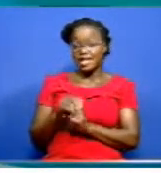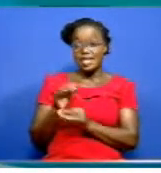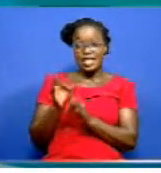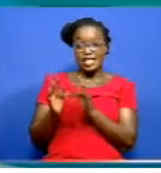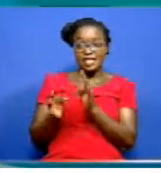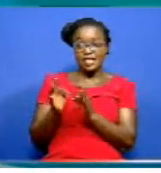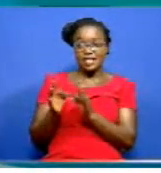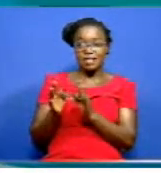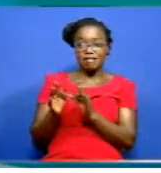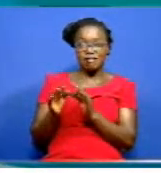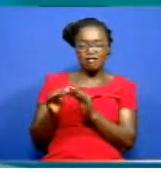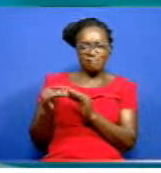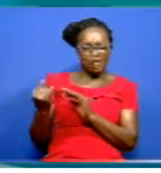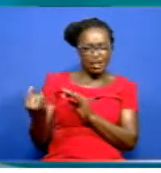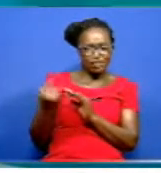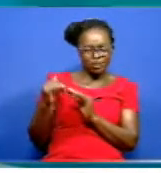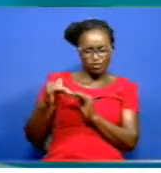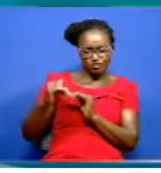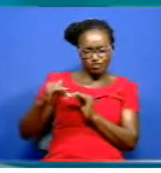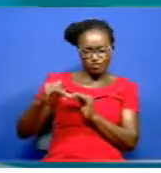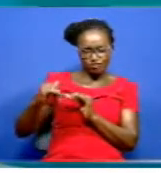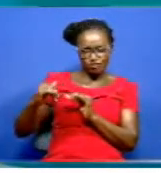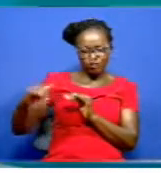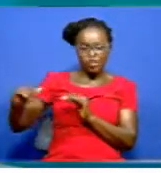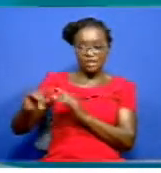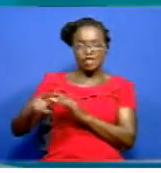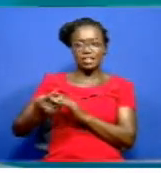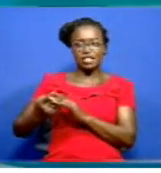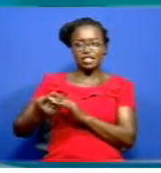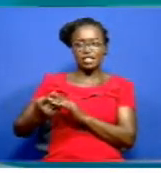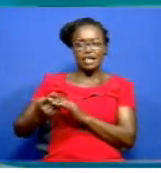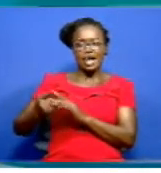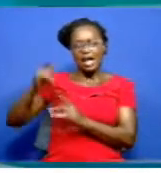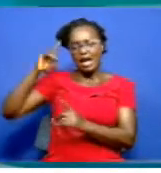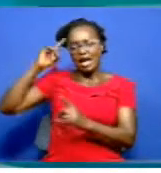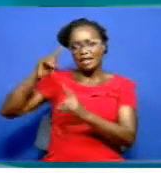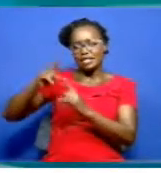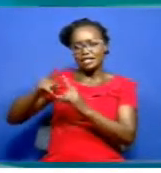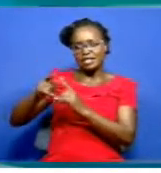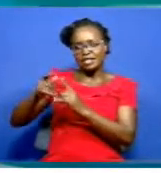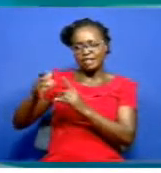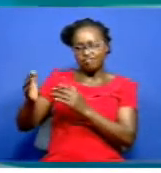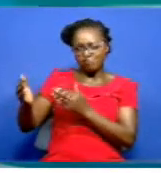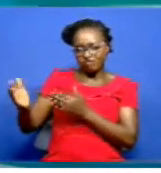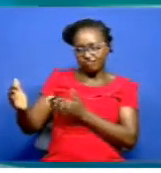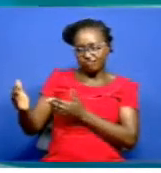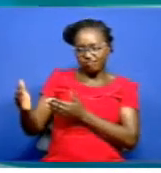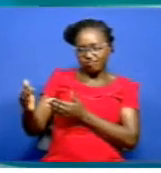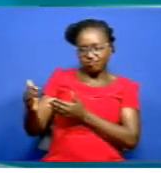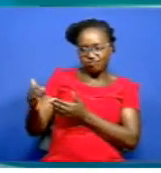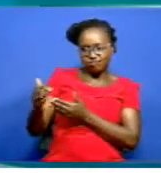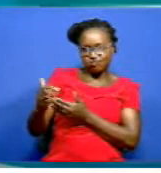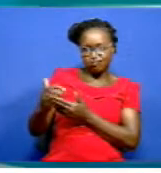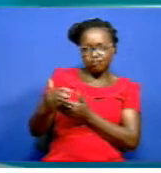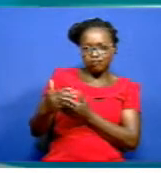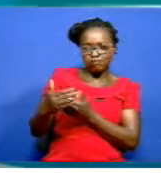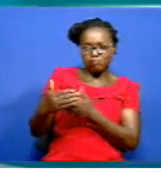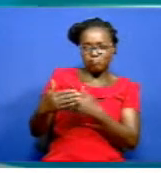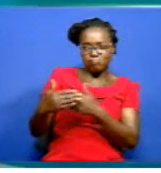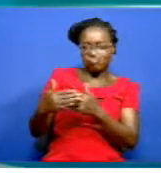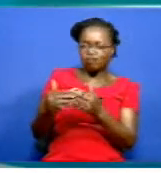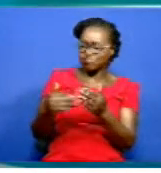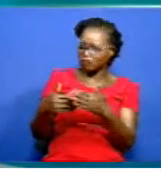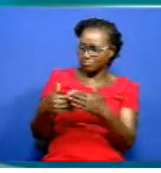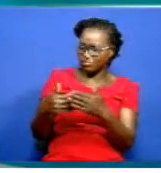akianza kujitenga ataendelea tu kujitenga mpaka mtu aweze kumrudisha. Sasa inabidi ikue